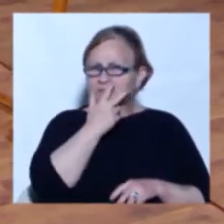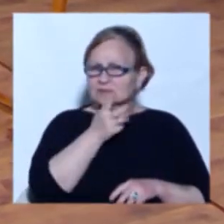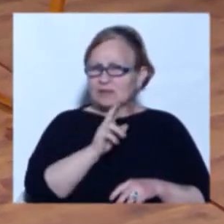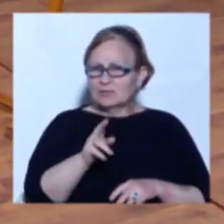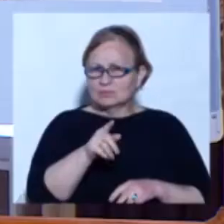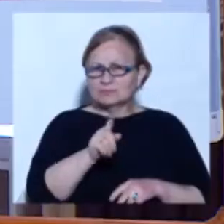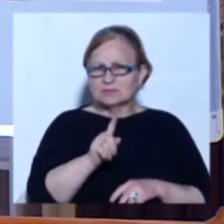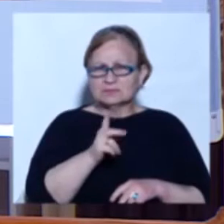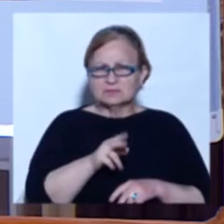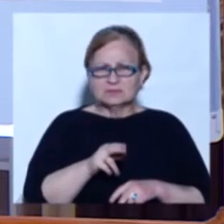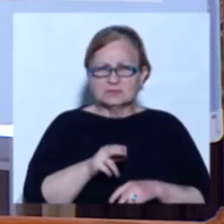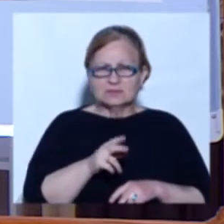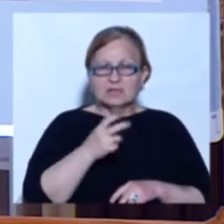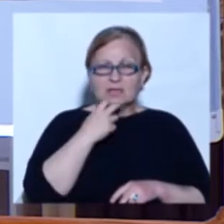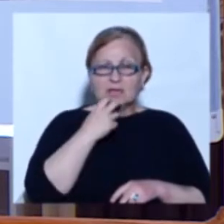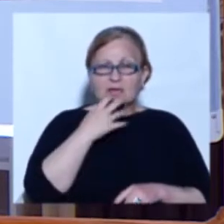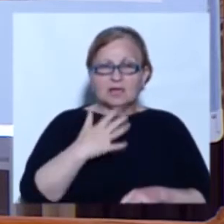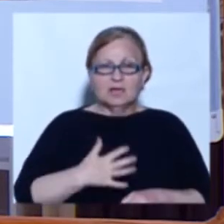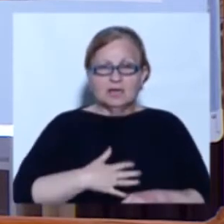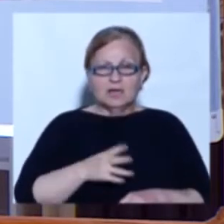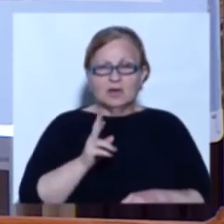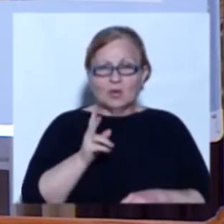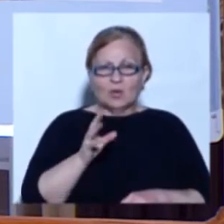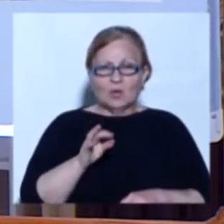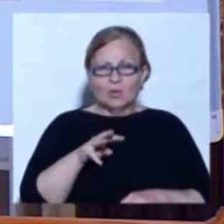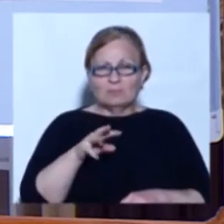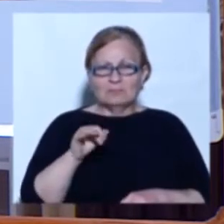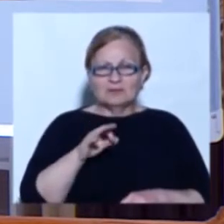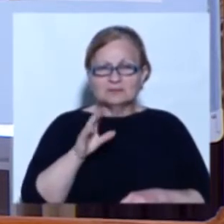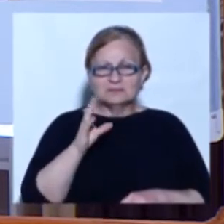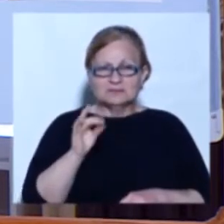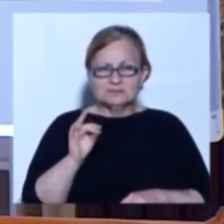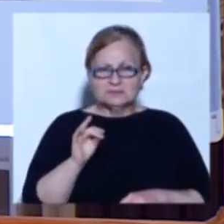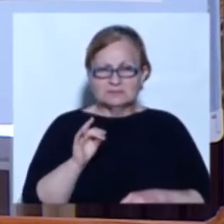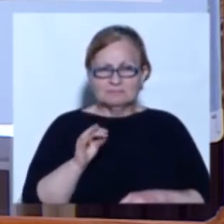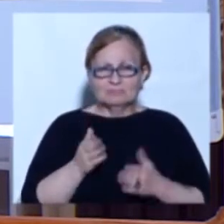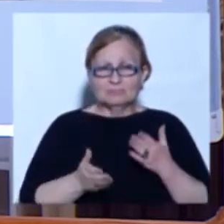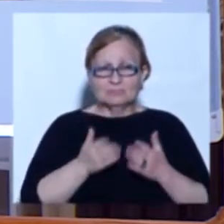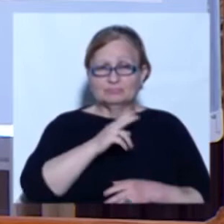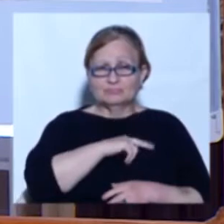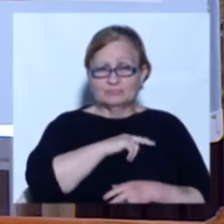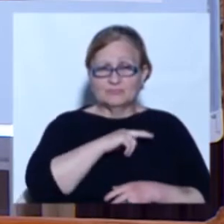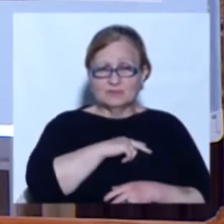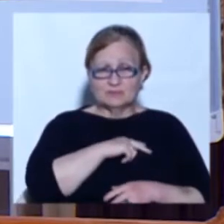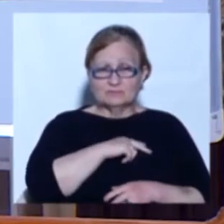სიტყვა. კომიქსი. თუ იცი შენ რას ნიშნავს კომიქსი? Თუ გიყვარს კომიქსის